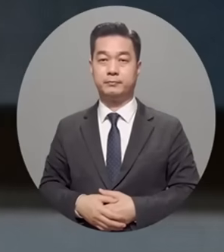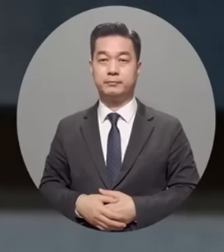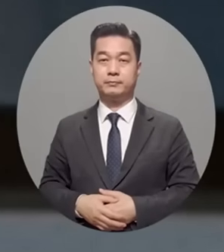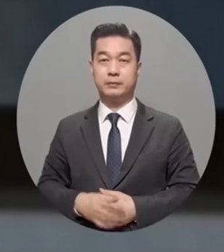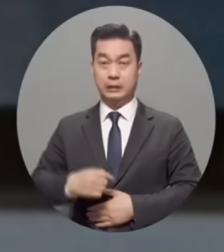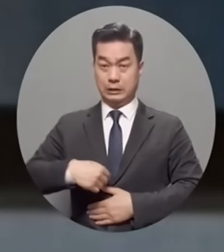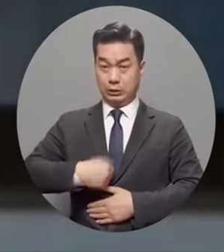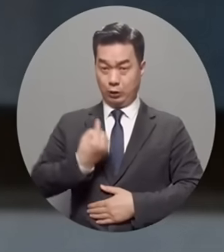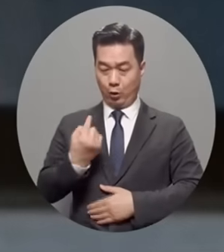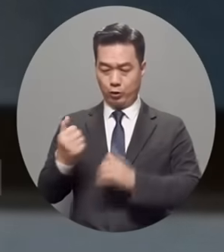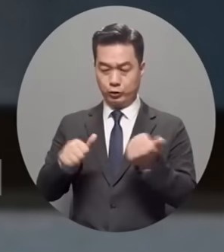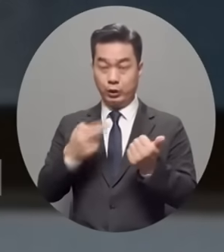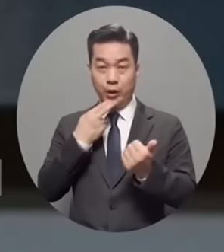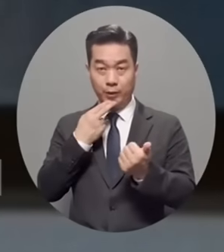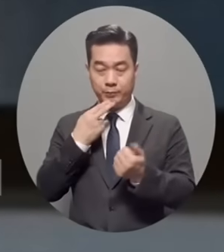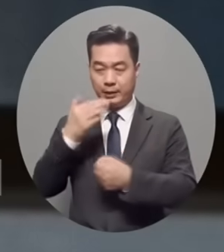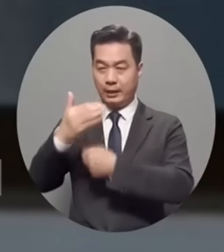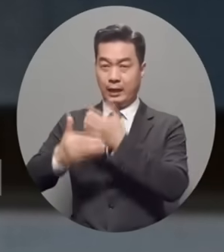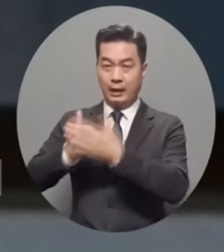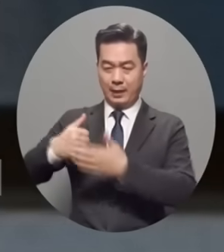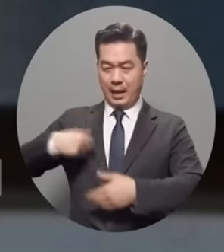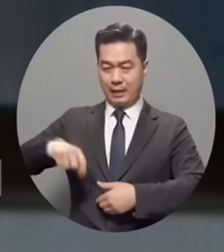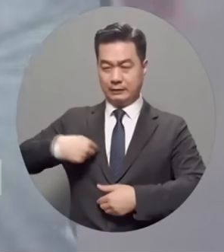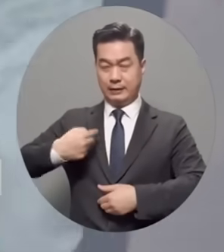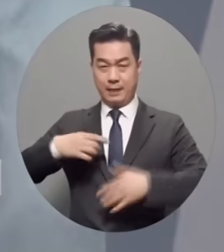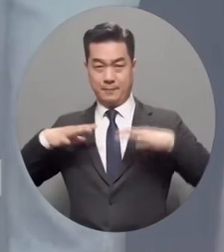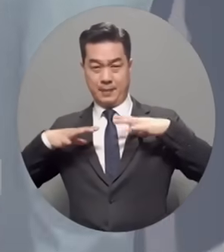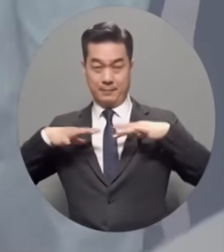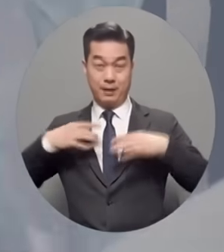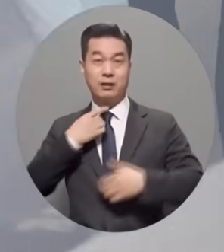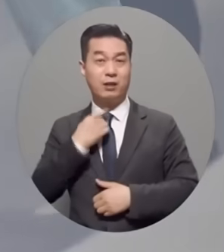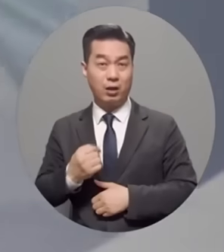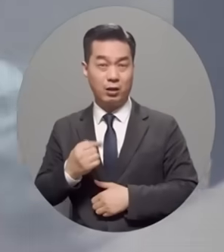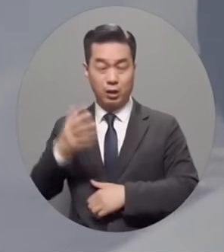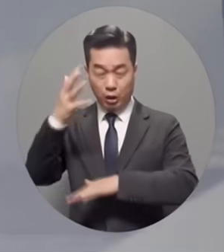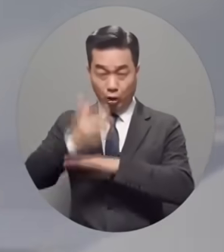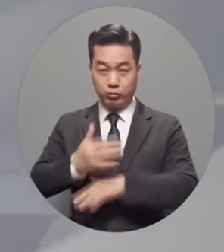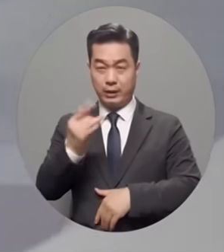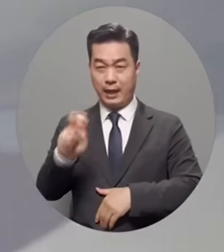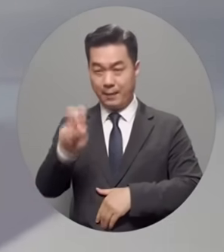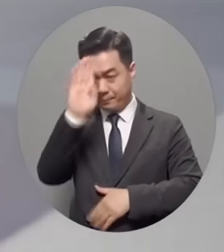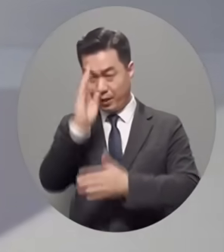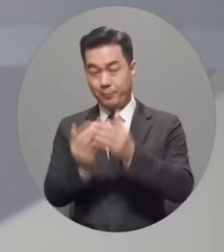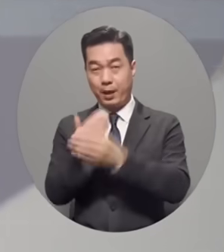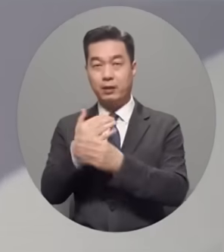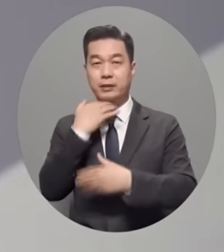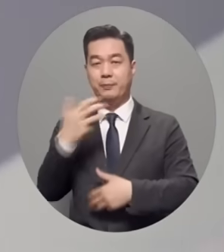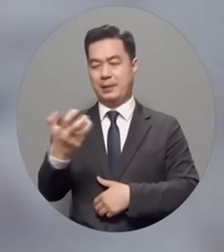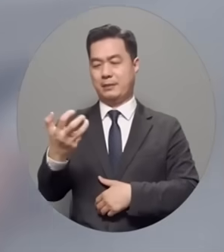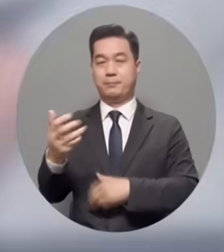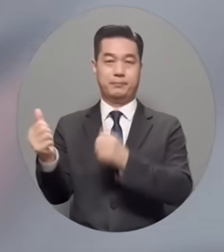스스로를 죽지 않는 하나님의 아들이라고 칭하기도 했던 이 씨는 결국 암에 걸려 80살의